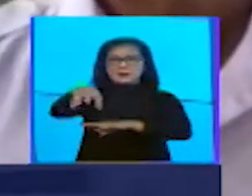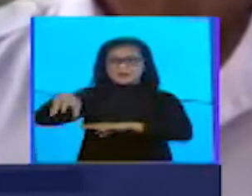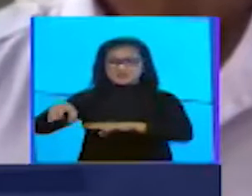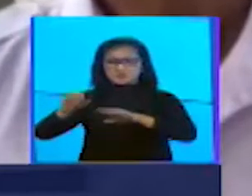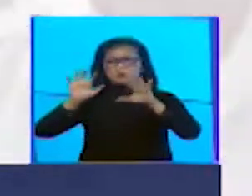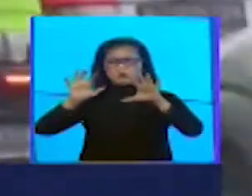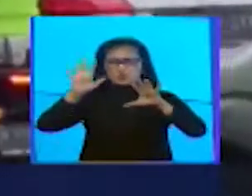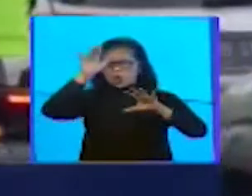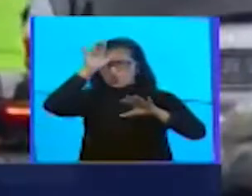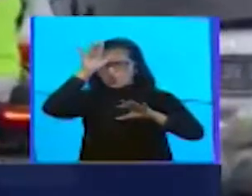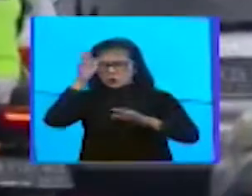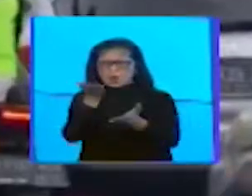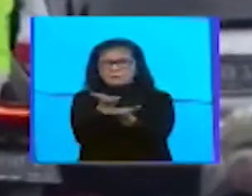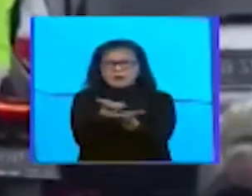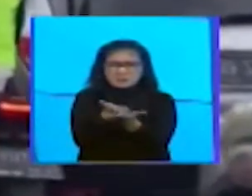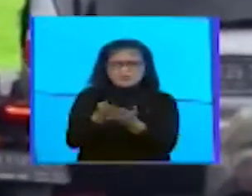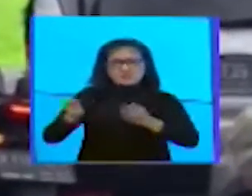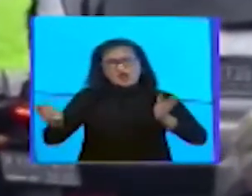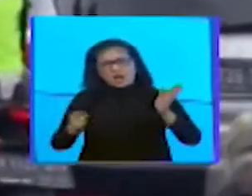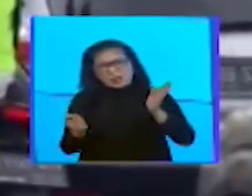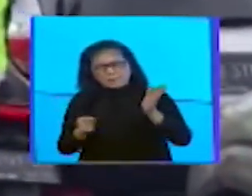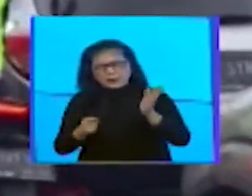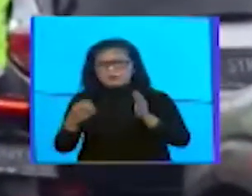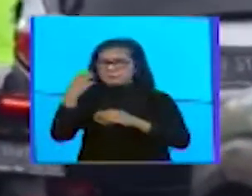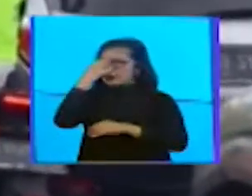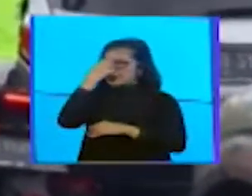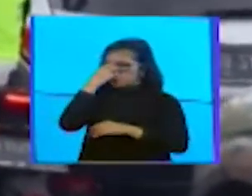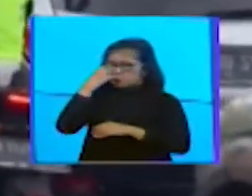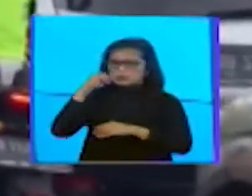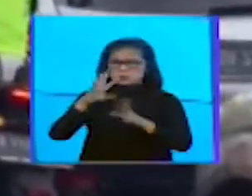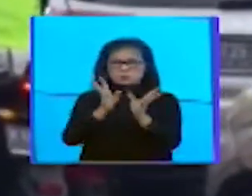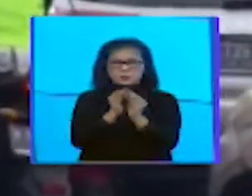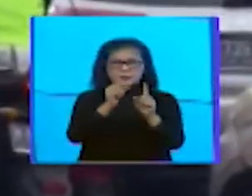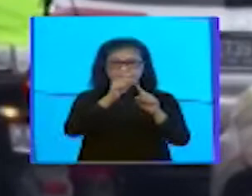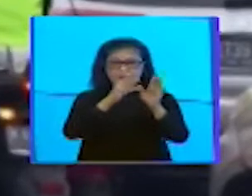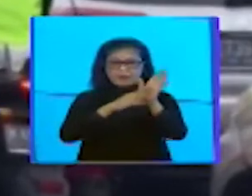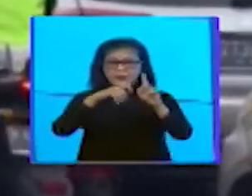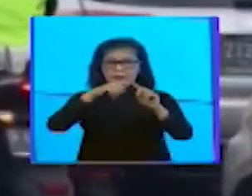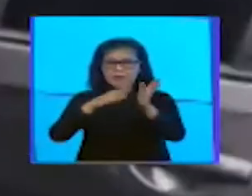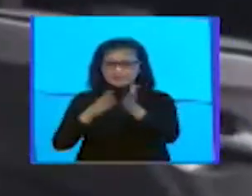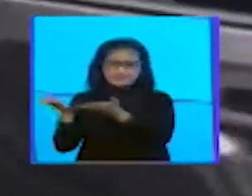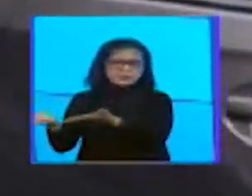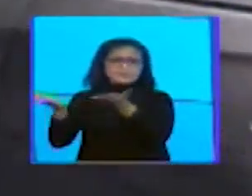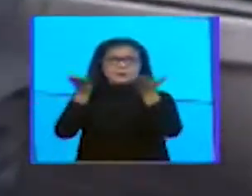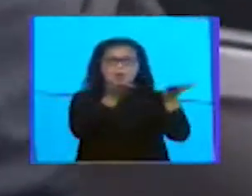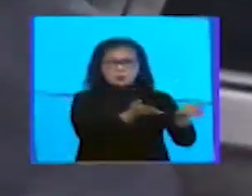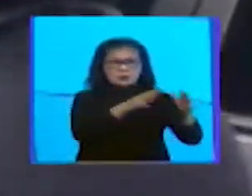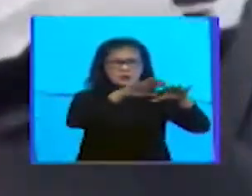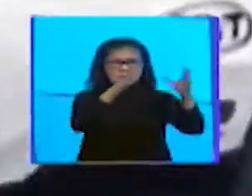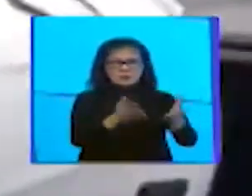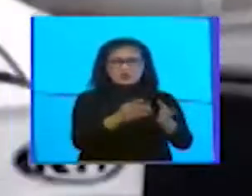bernama Hai jumlah pmks yang terjaring dibawa ke GOR Pasar Minggu Jakarta Selatan untuk dilakukan